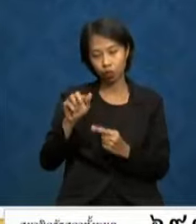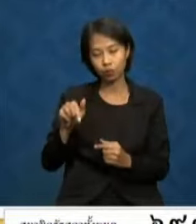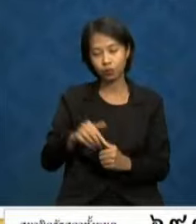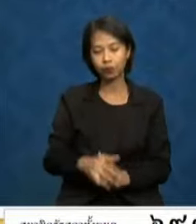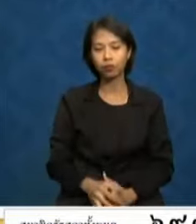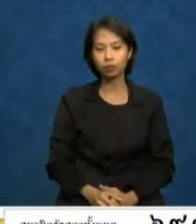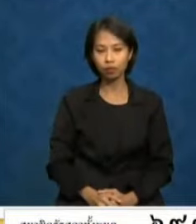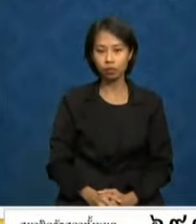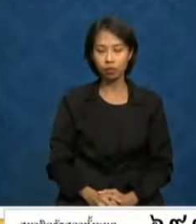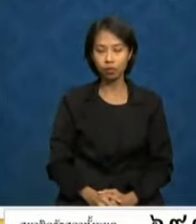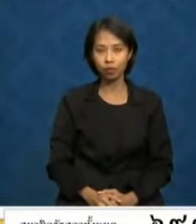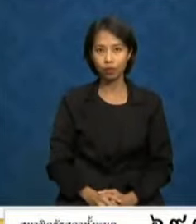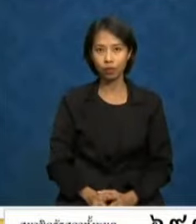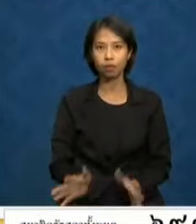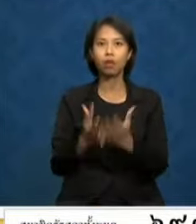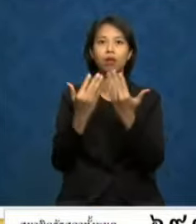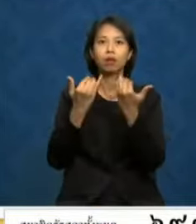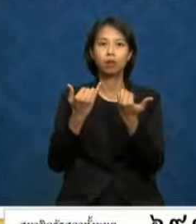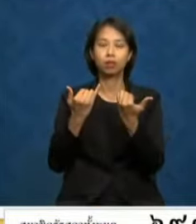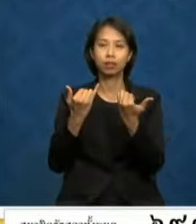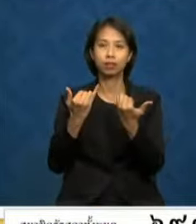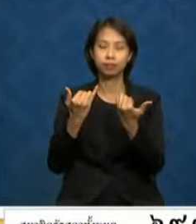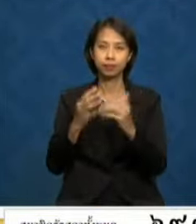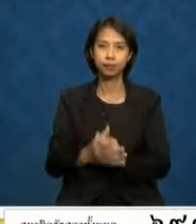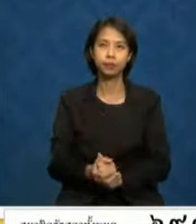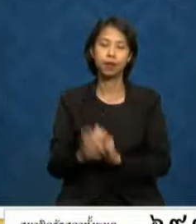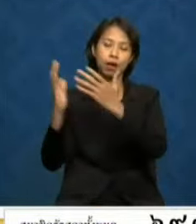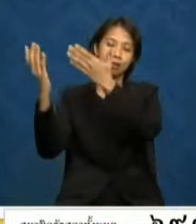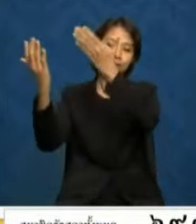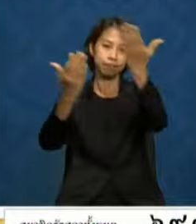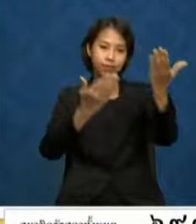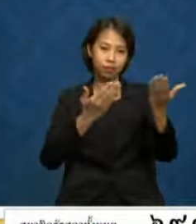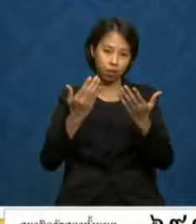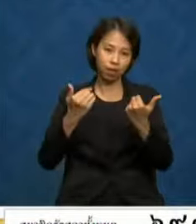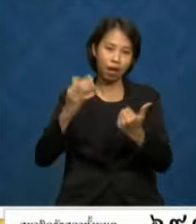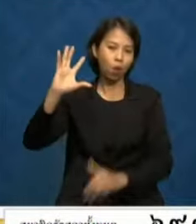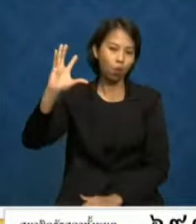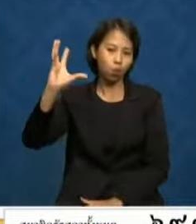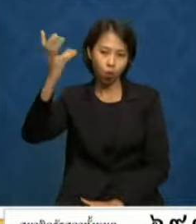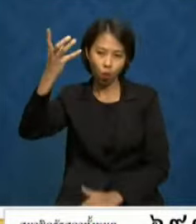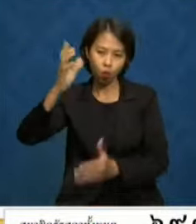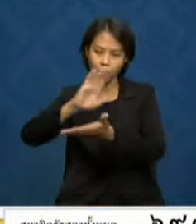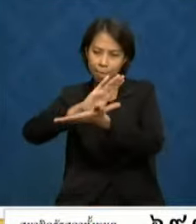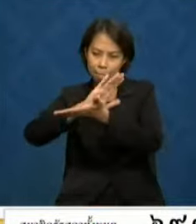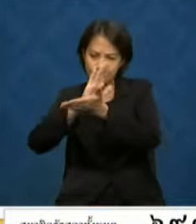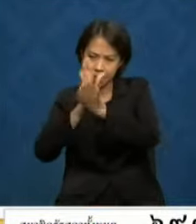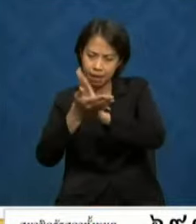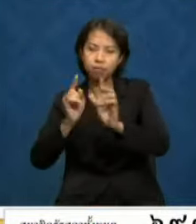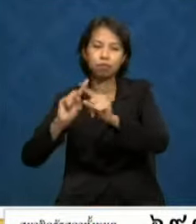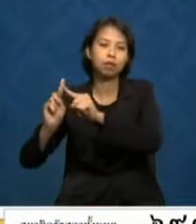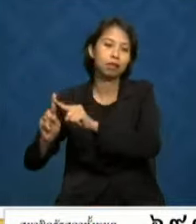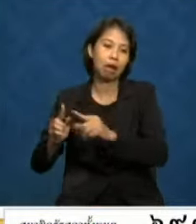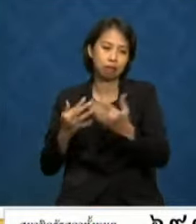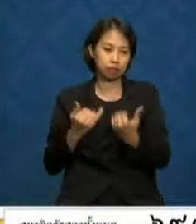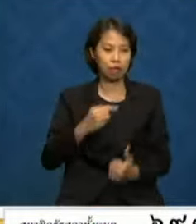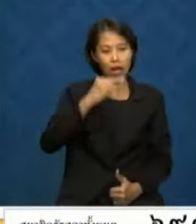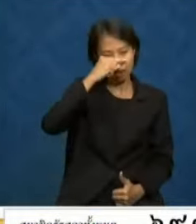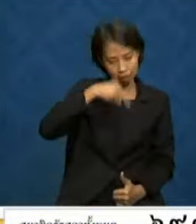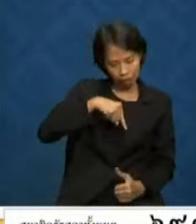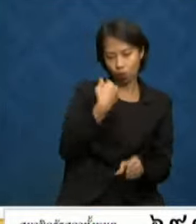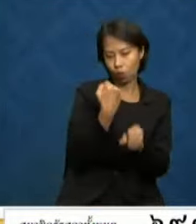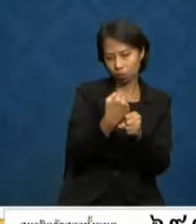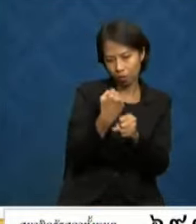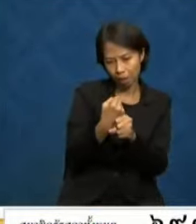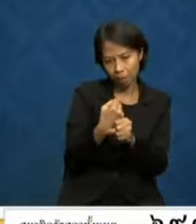ากในสภาวะการเปลี่ยนแปลงของสภาพภูมิรัฐศาสตร์โลกประเทศไทยต้องดำเนินนโยบายต่างประเทศที่สมดุ